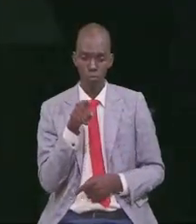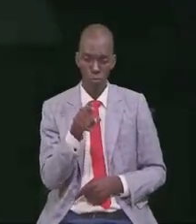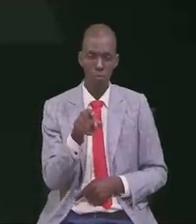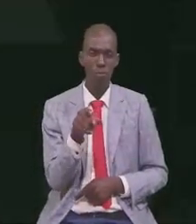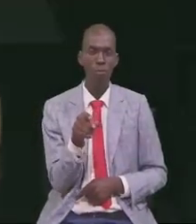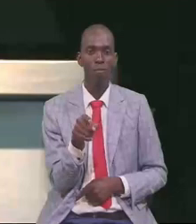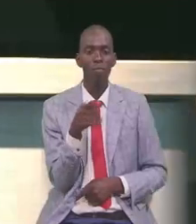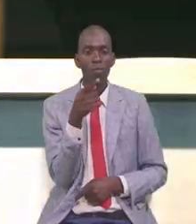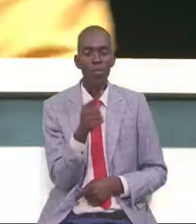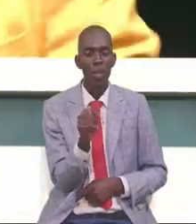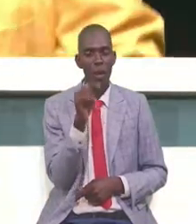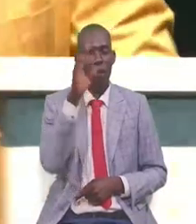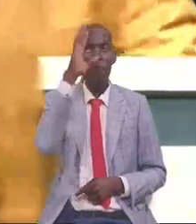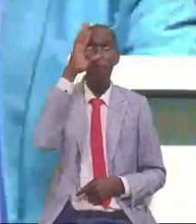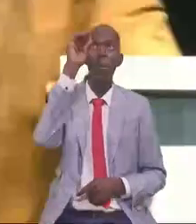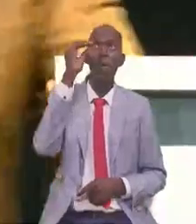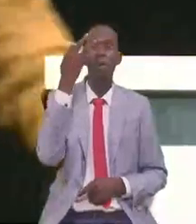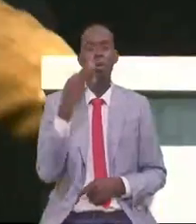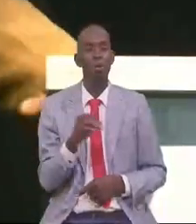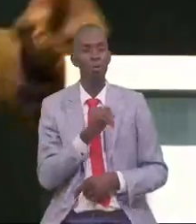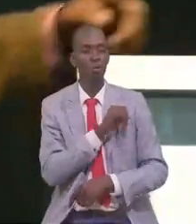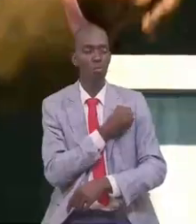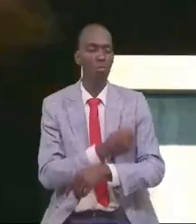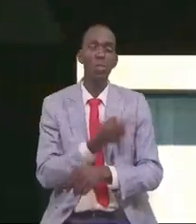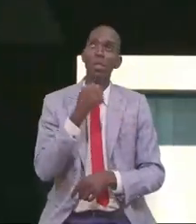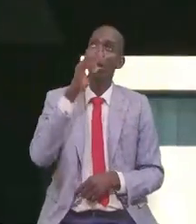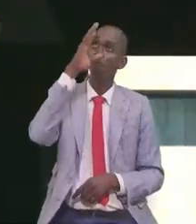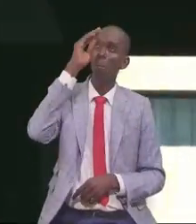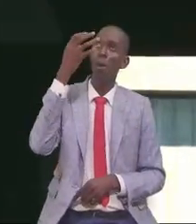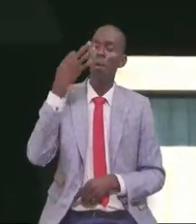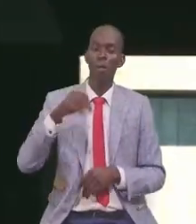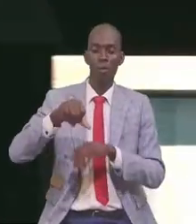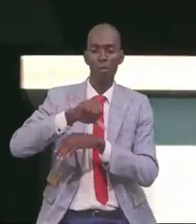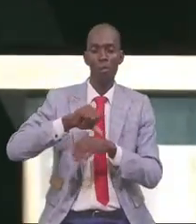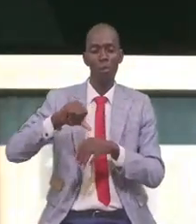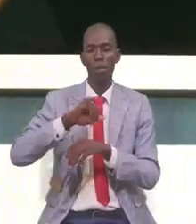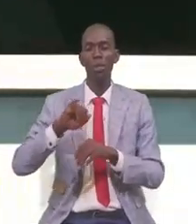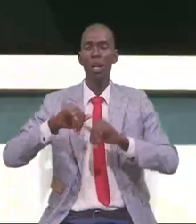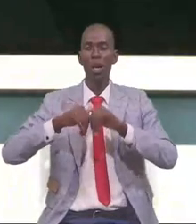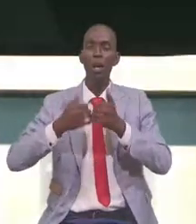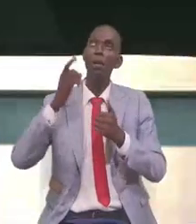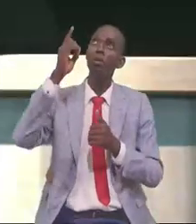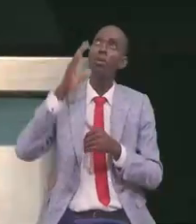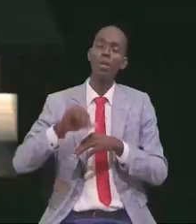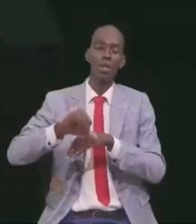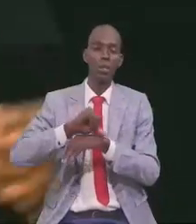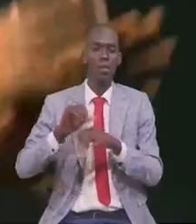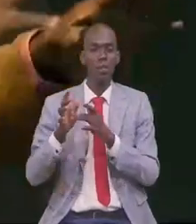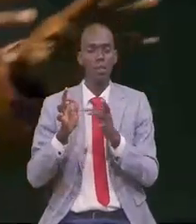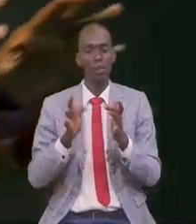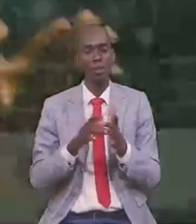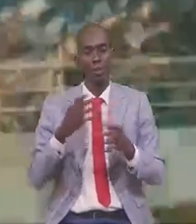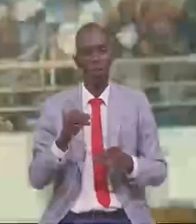L'homme d'autorité, l'homme d'onction. Comment Dieu a oint Jésus-Christ de Nazareth, du